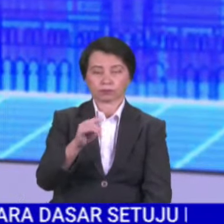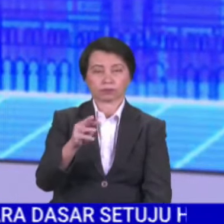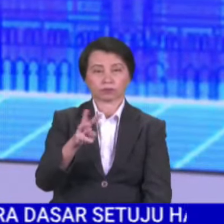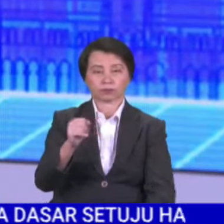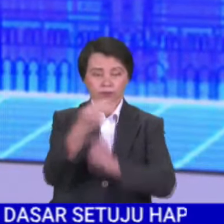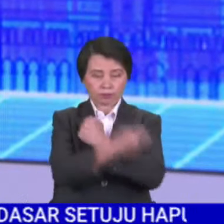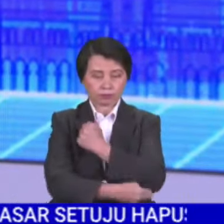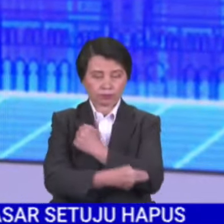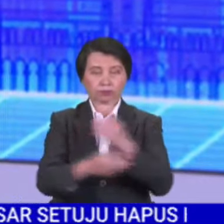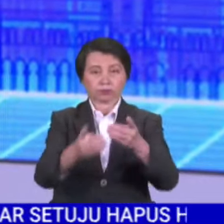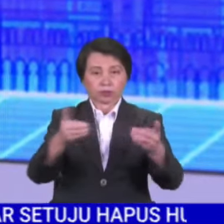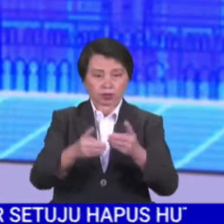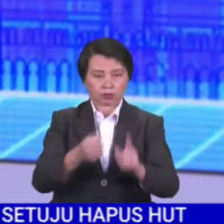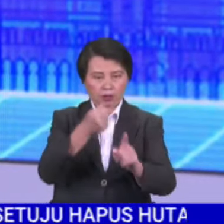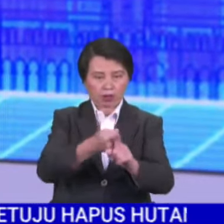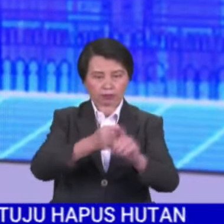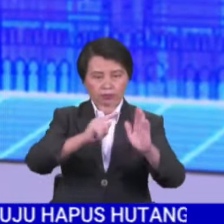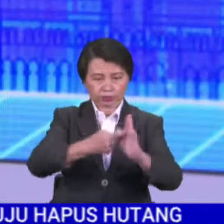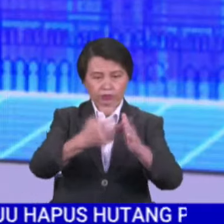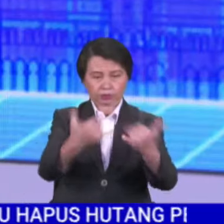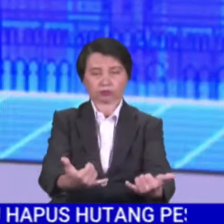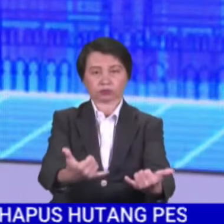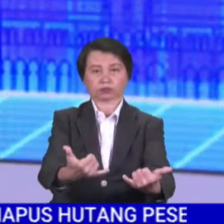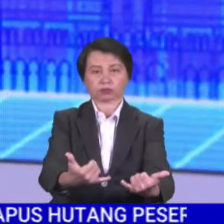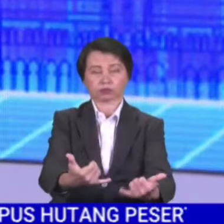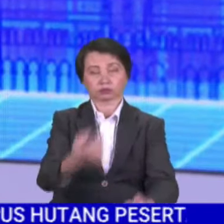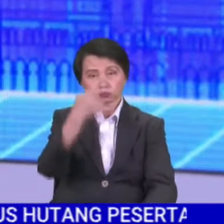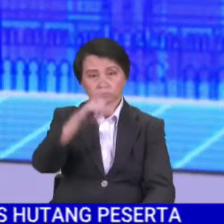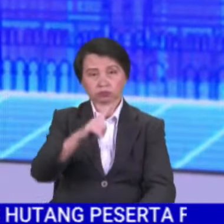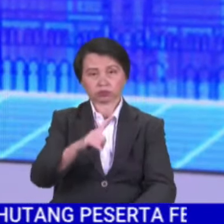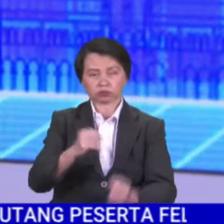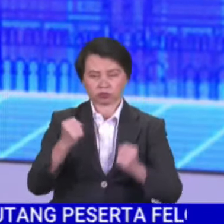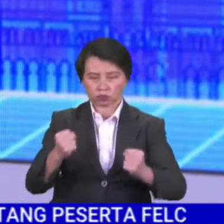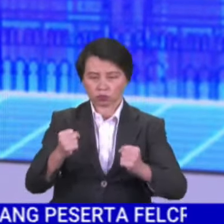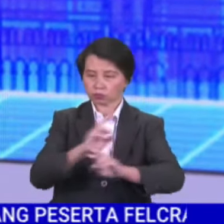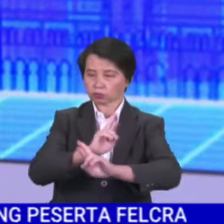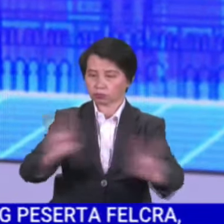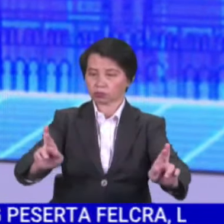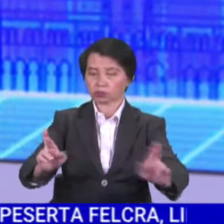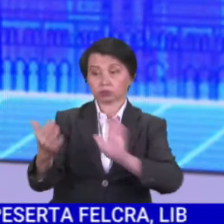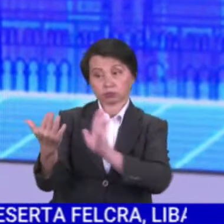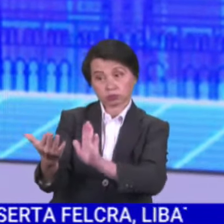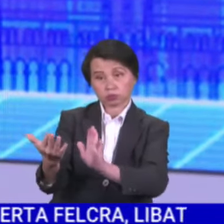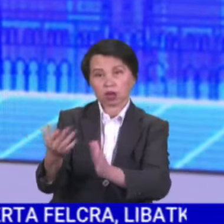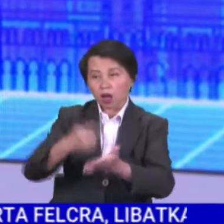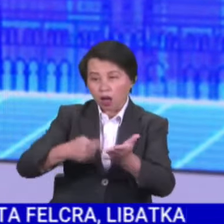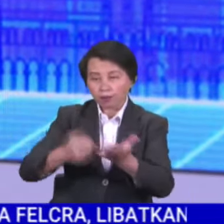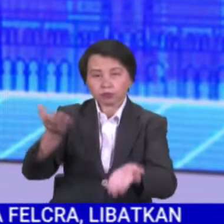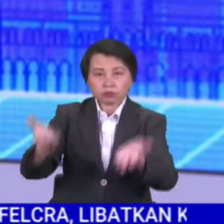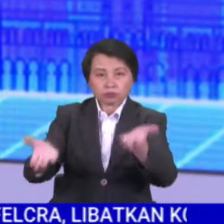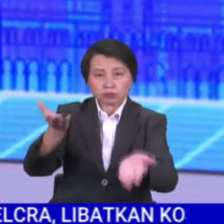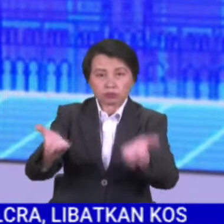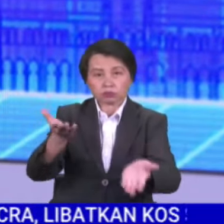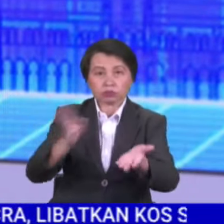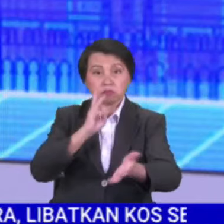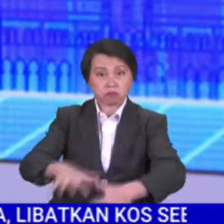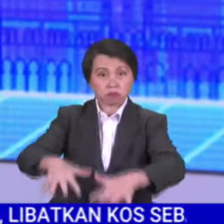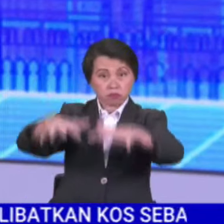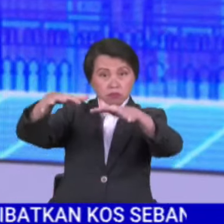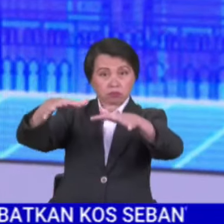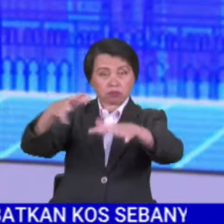negeri dan daerah diarah diaktifkan serta merta. Ia bagi memperkukuh kesiapsiagaan mendepani sebarang kemungkinan bencana